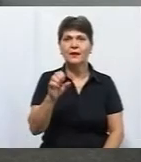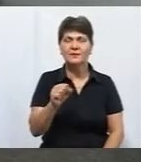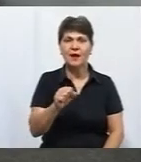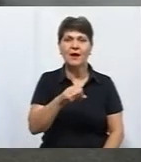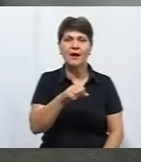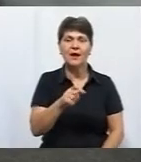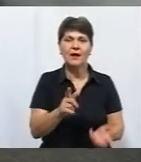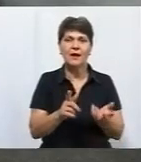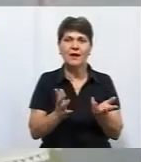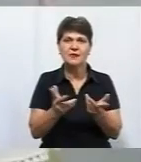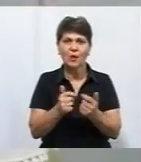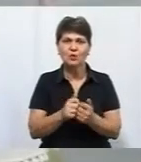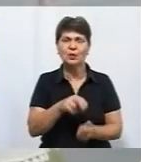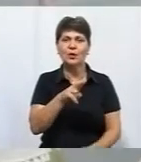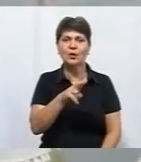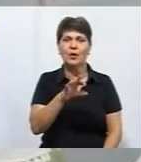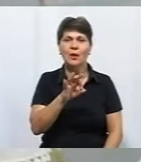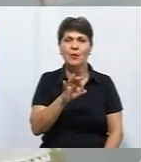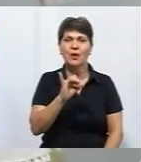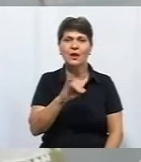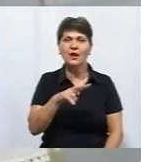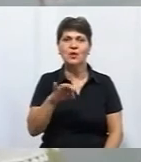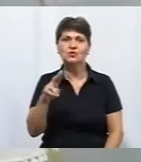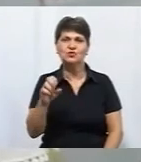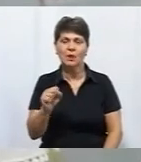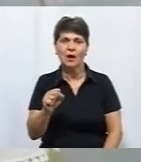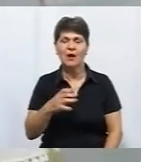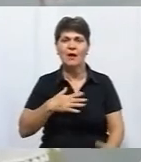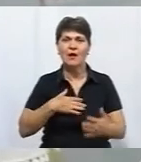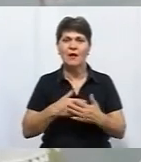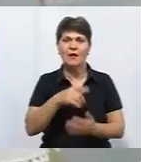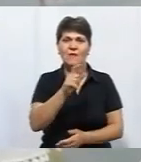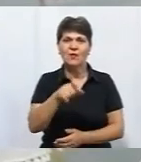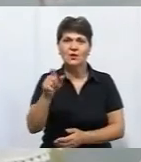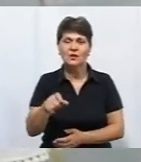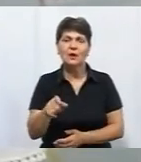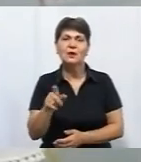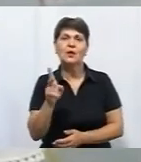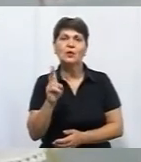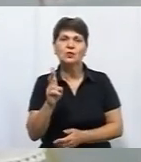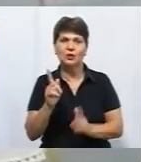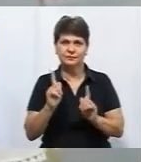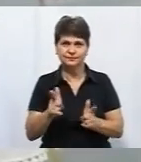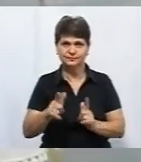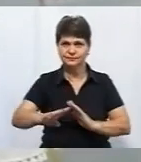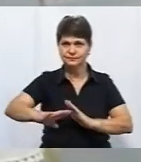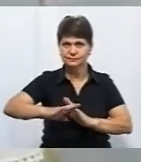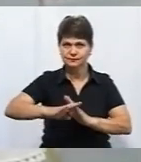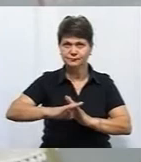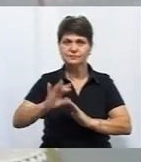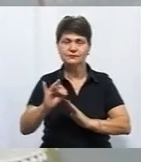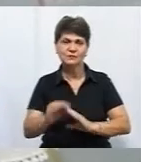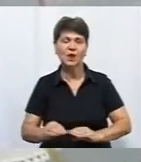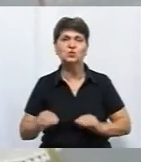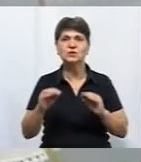лише збирали кошти у Вайбері волонтерів ті, які згодилися на це, які згодились допомагати, встановлювати їх і